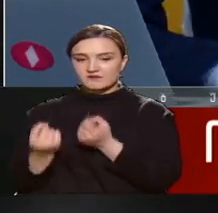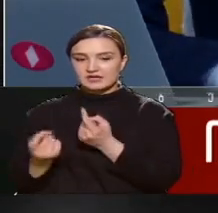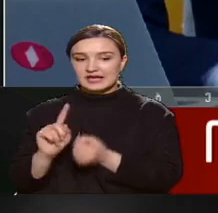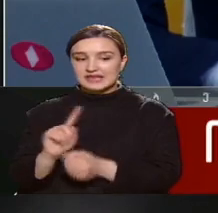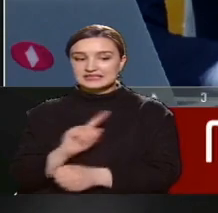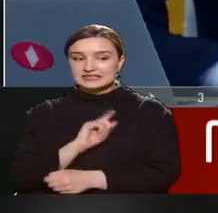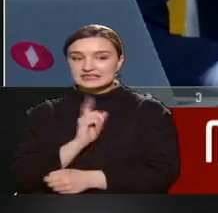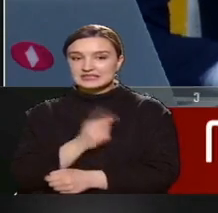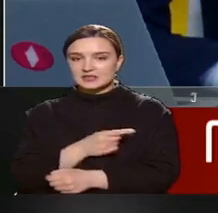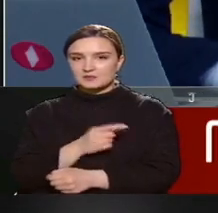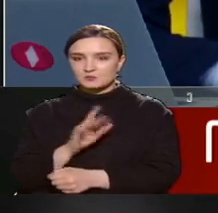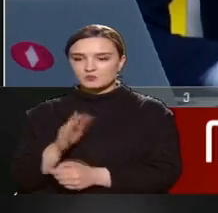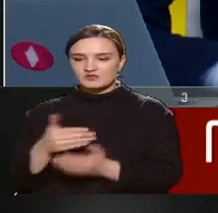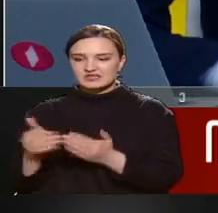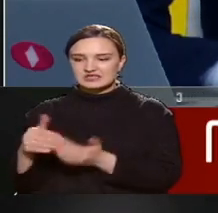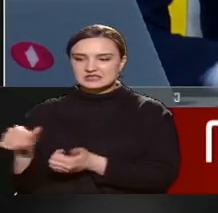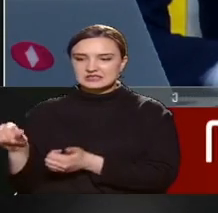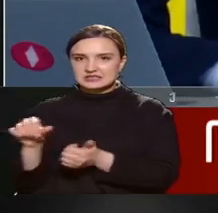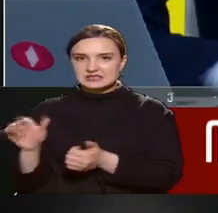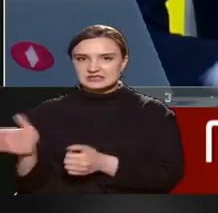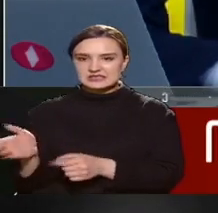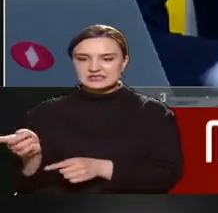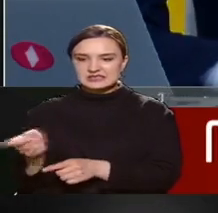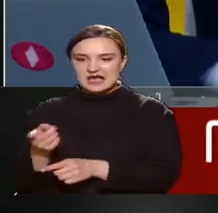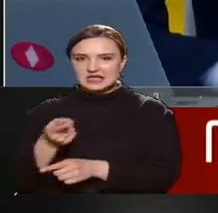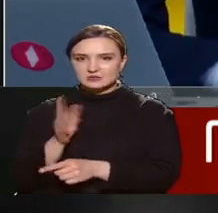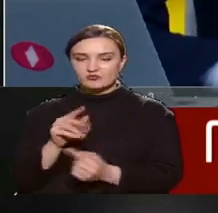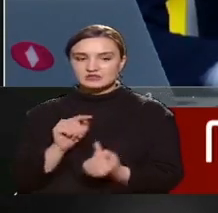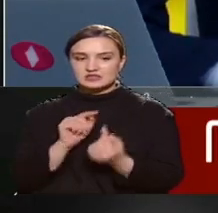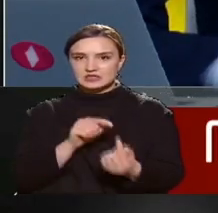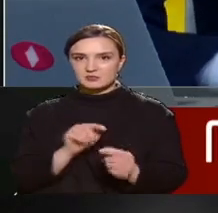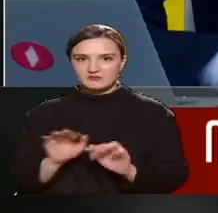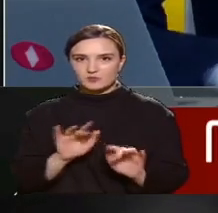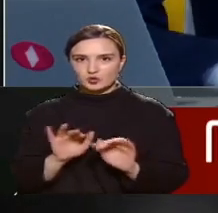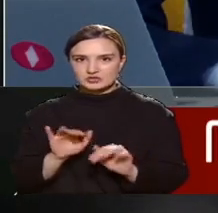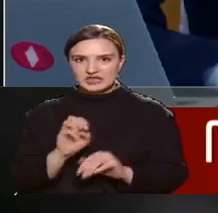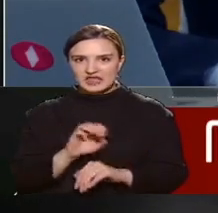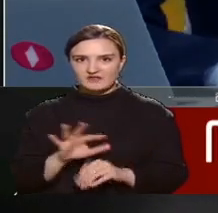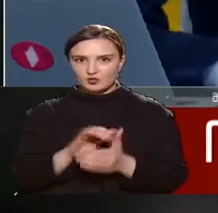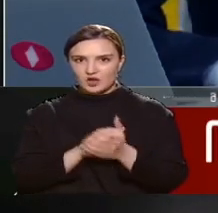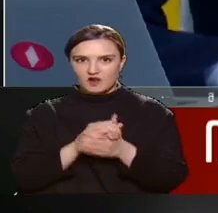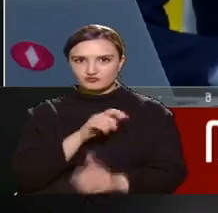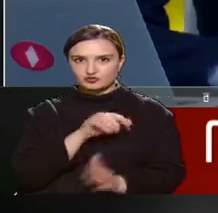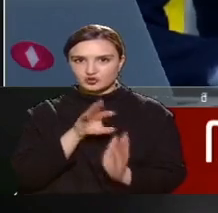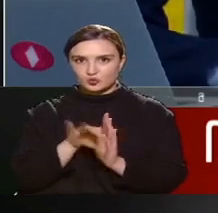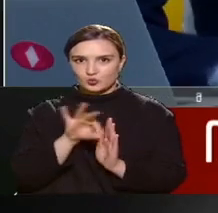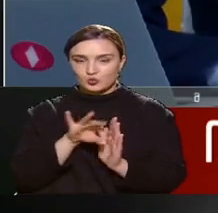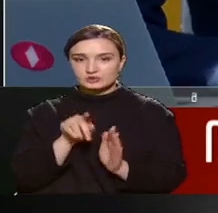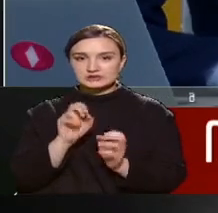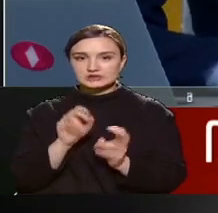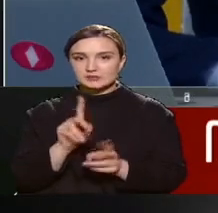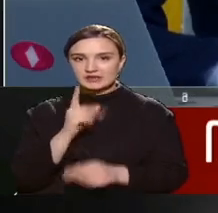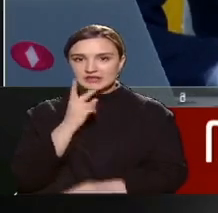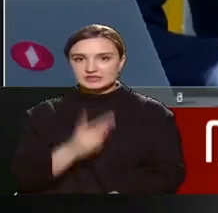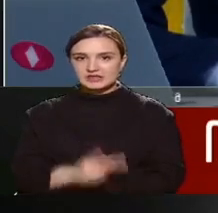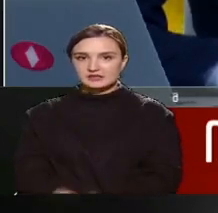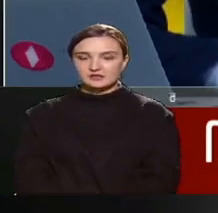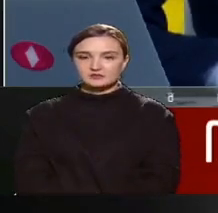mkhridan tsakhalisebuli ikneba da tsinaagmdegi ikneba am protsesis ra saptghebs khedavt am qolapershi.